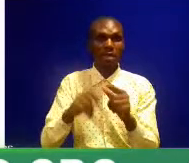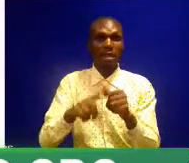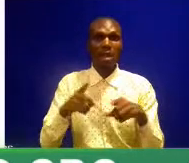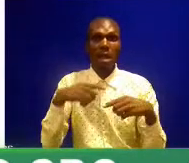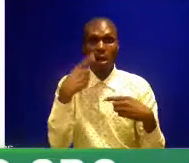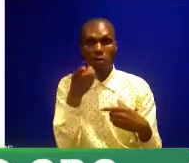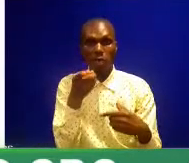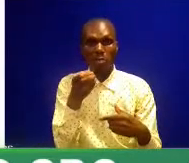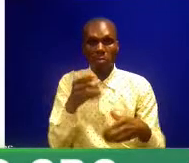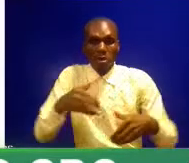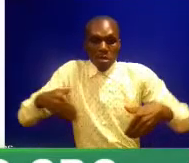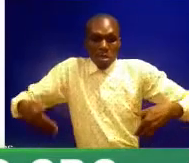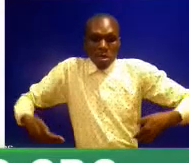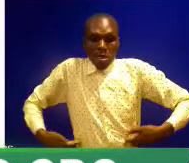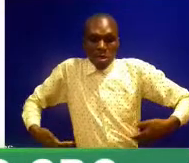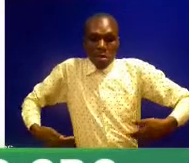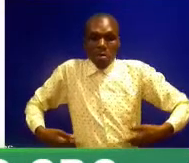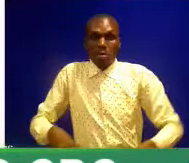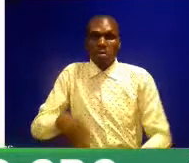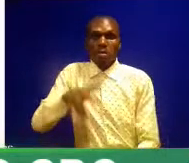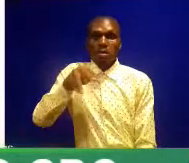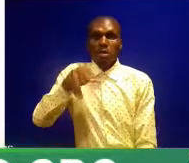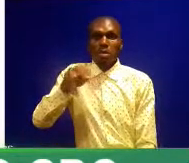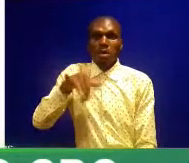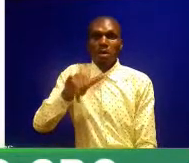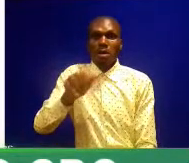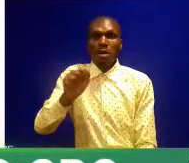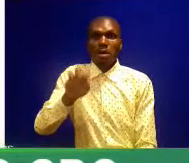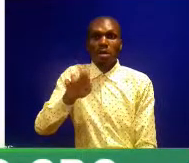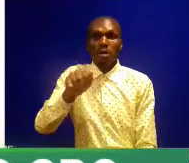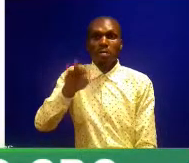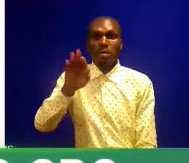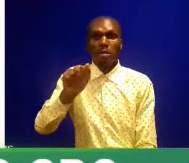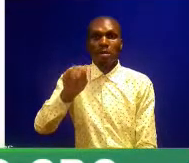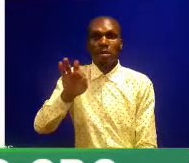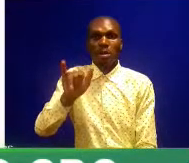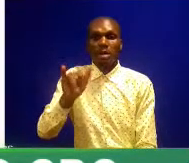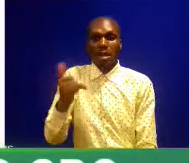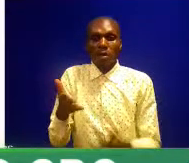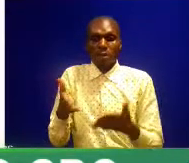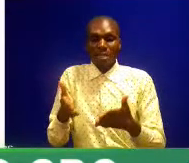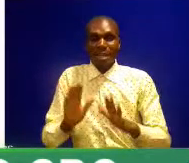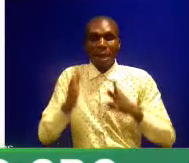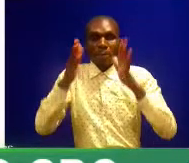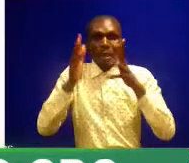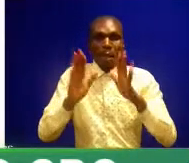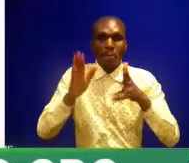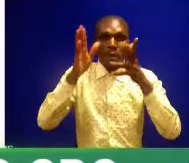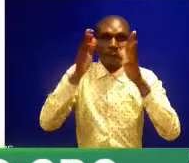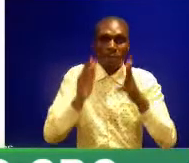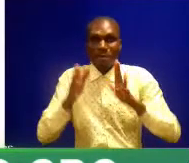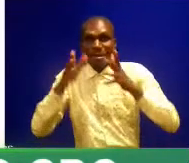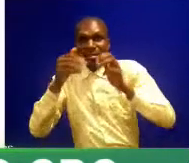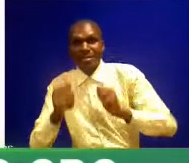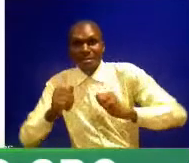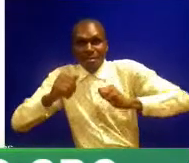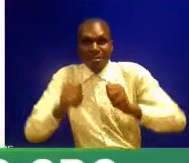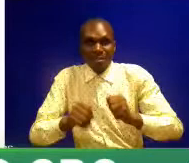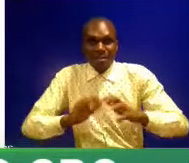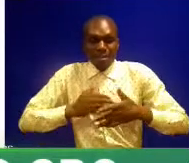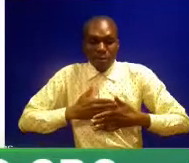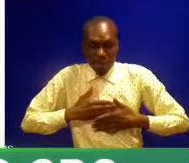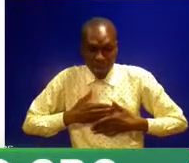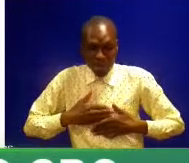kumanyibuna abasaye kurwa sebunge ya nyalibali masaba ni gobago keire oyo kabeire omojumbe we bunge yo honarebo